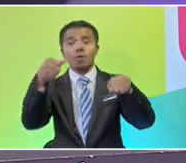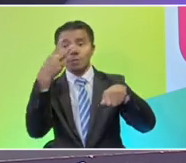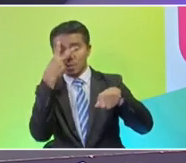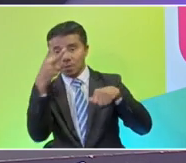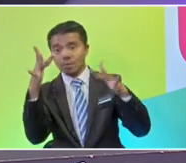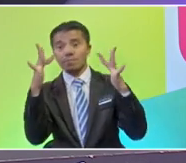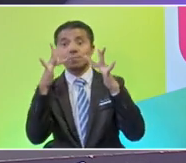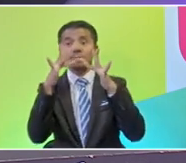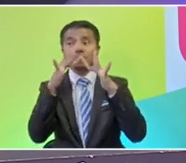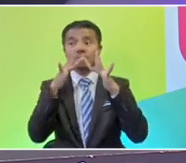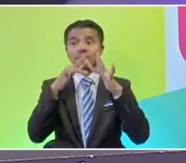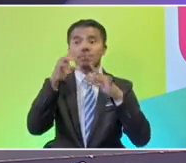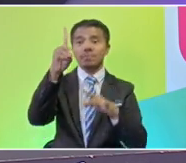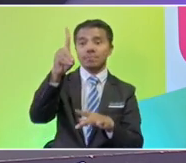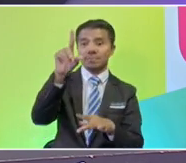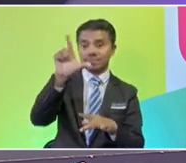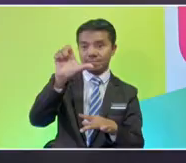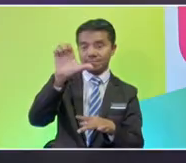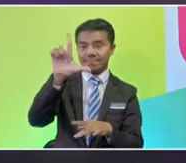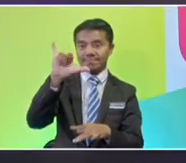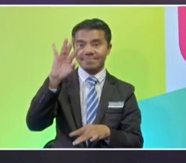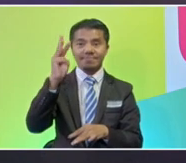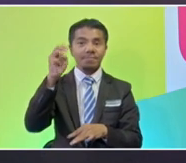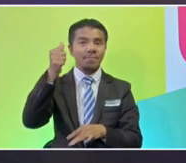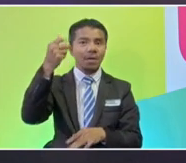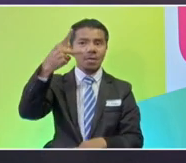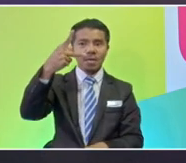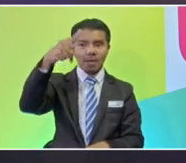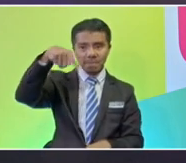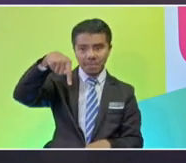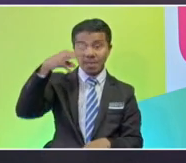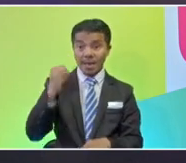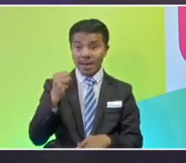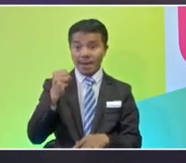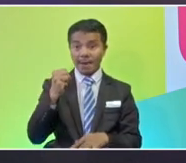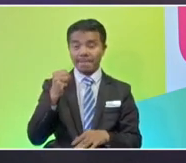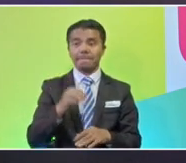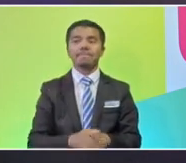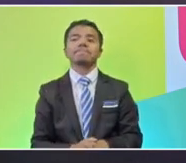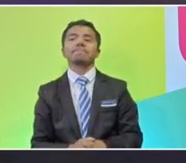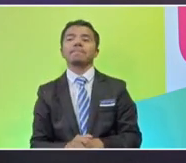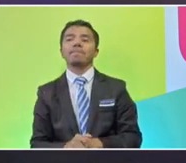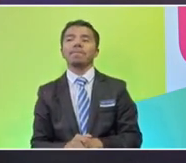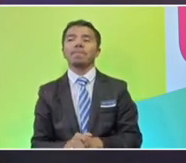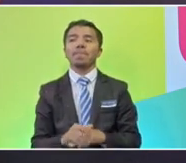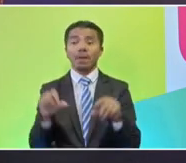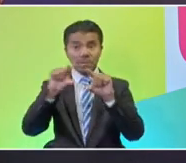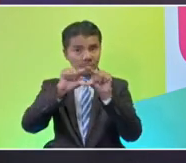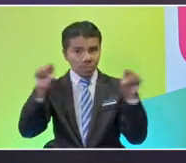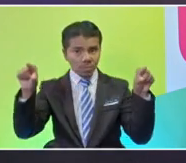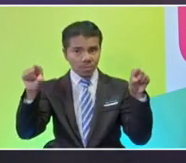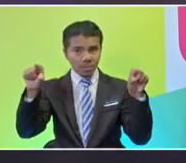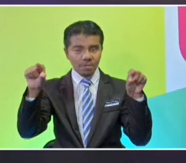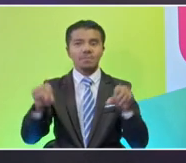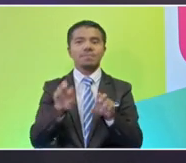terlantar ada lima KPM betul seperti yang ada di kctv anda ya Ada pautan di sana